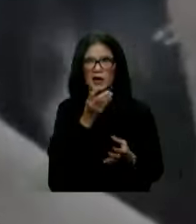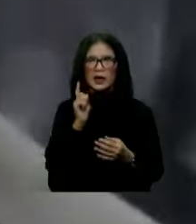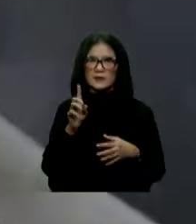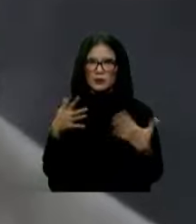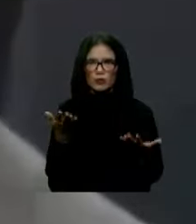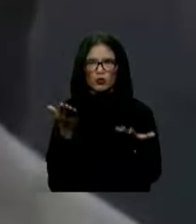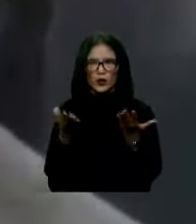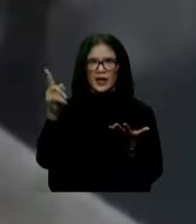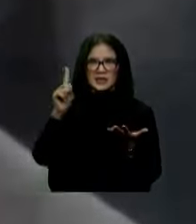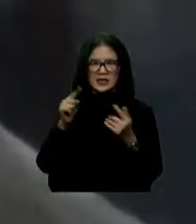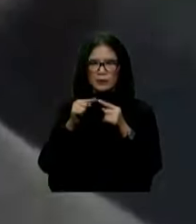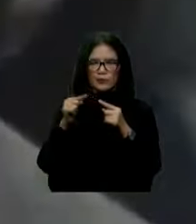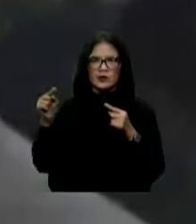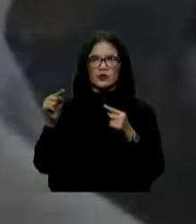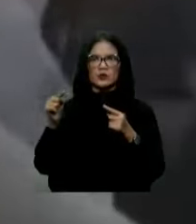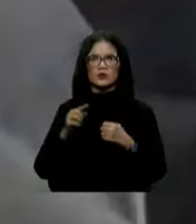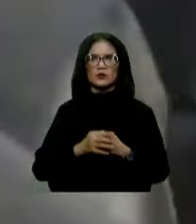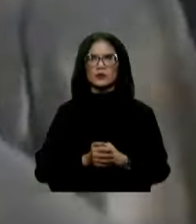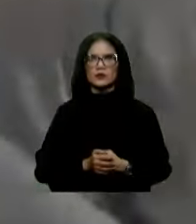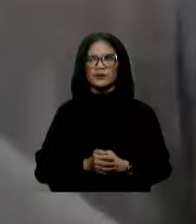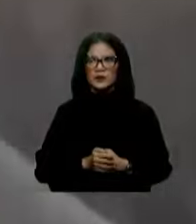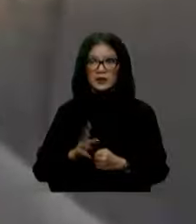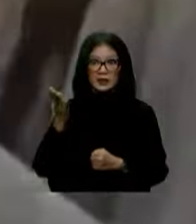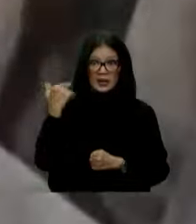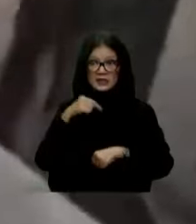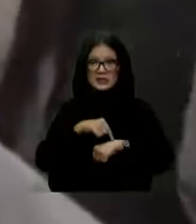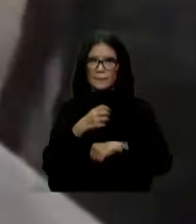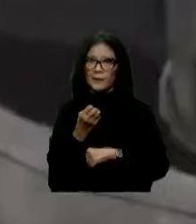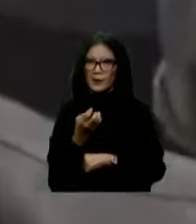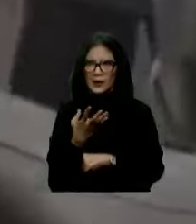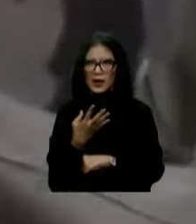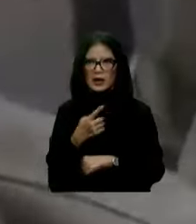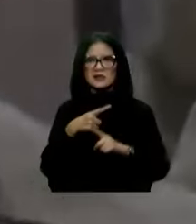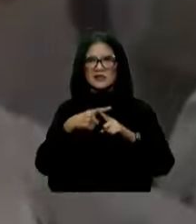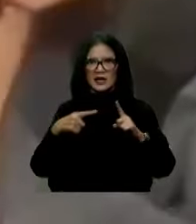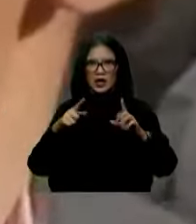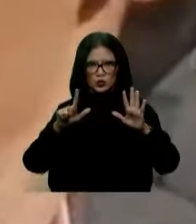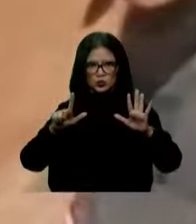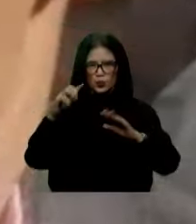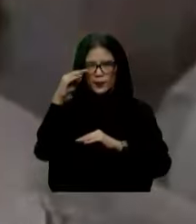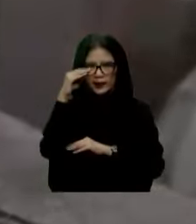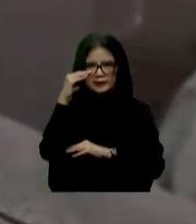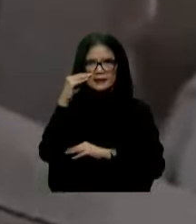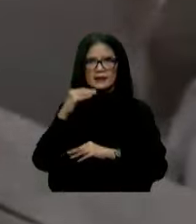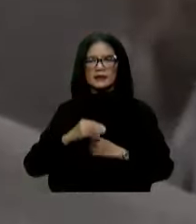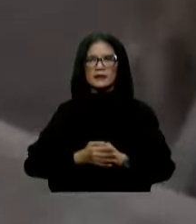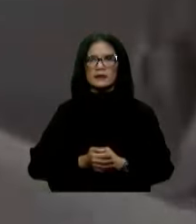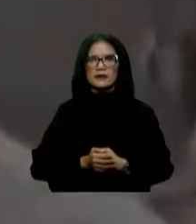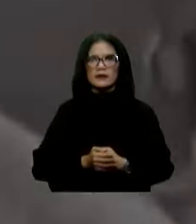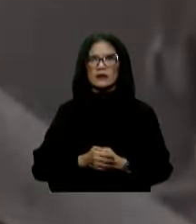Pak ya, korsleting listrik. Dari jam berapa tadi, Pak? Jam 6:30. Oh, itu ya. Besar. Besar dari ruang